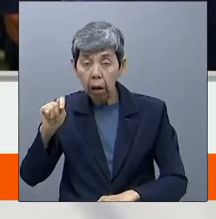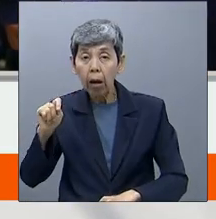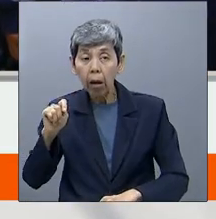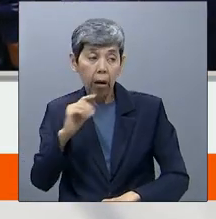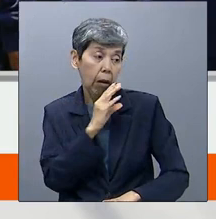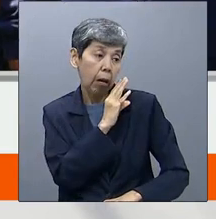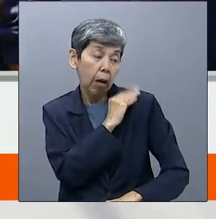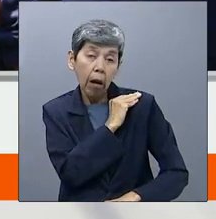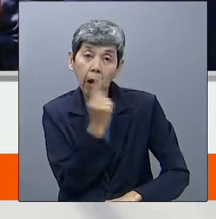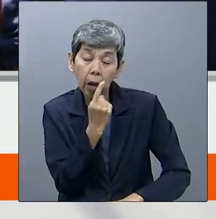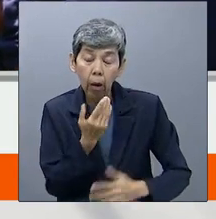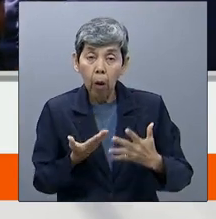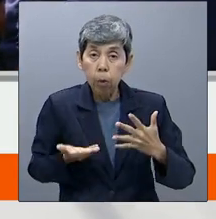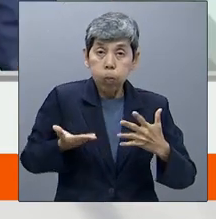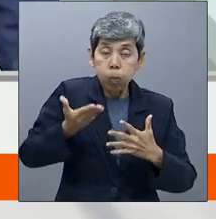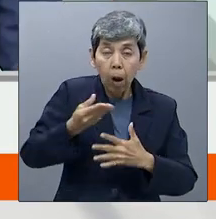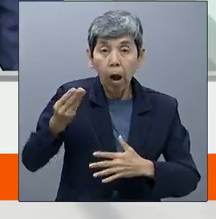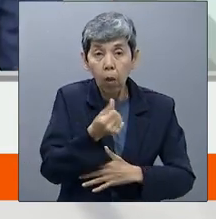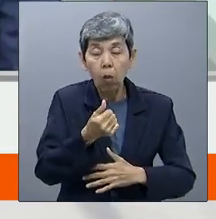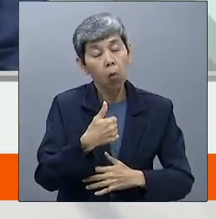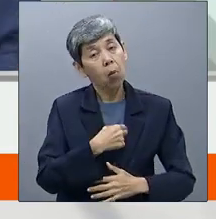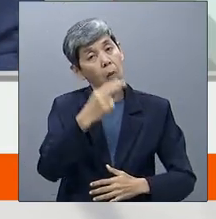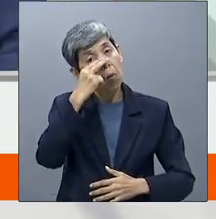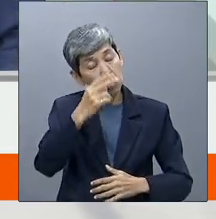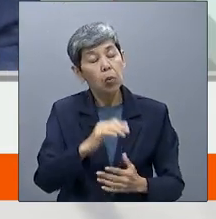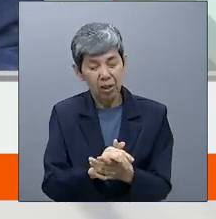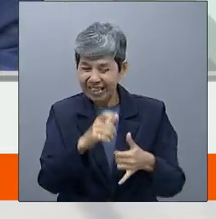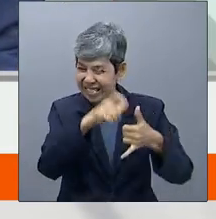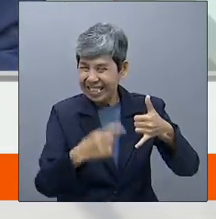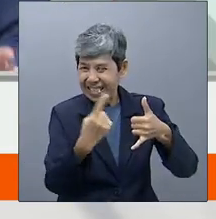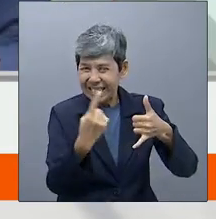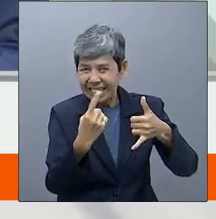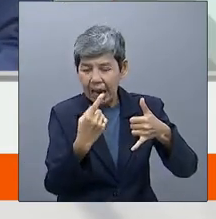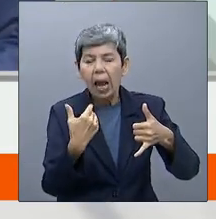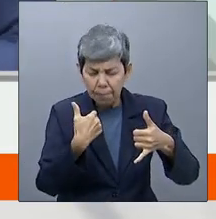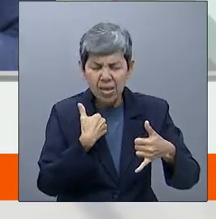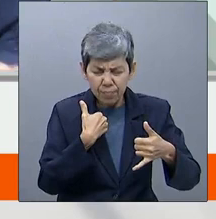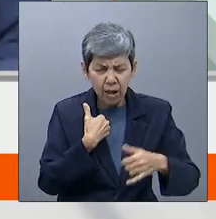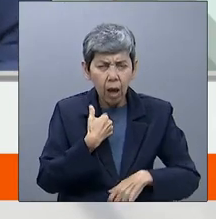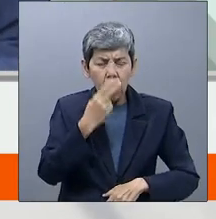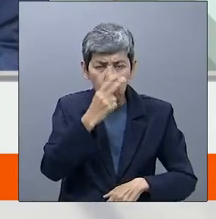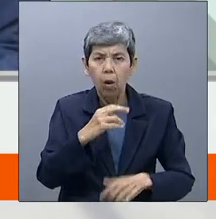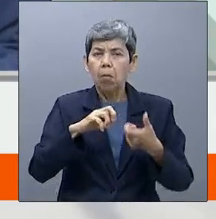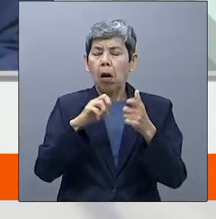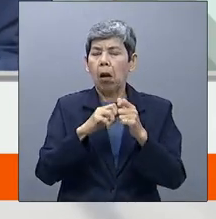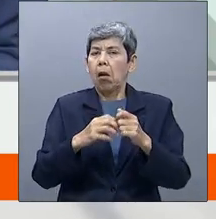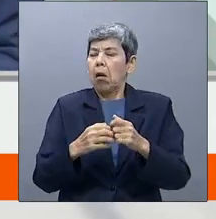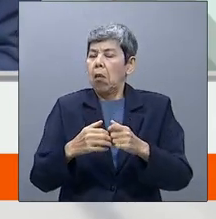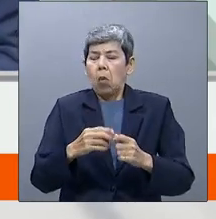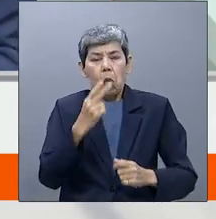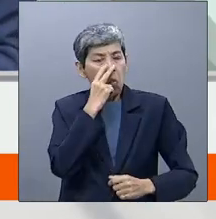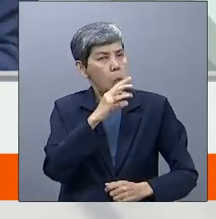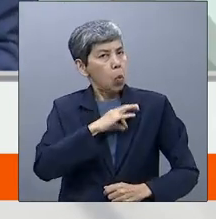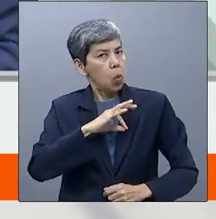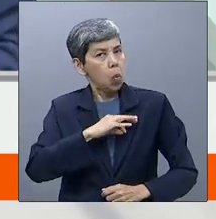ที่จะติดเทอร์โบอยู่เหมือนกันนะคะคืออาจจะไม่ใช่แค่รายเดียวที่มีกรณีแบบนี้แต่พอมีเสียงสะท้อนขึ้นมาแบบนี้โดยเฉพ